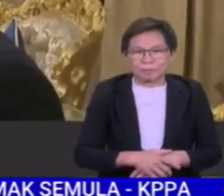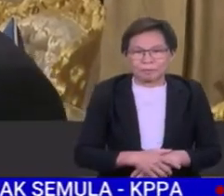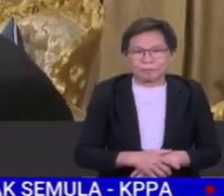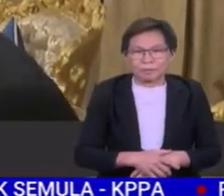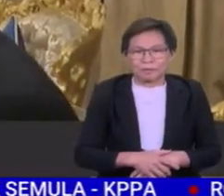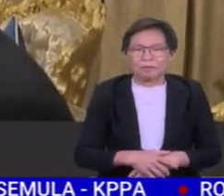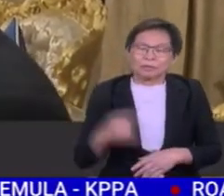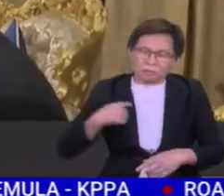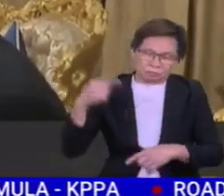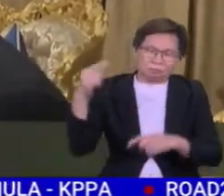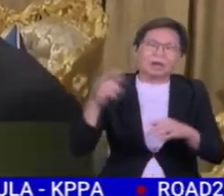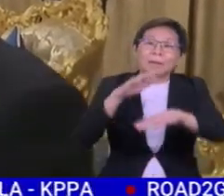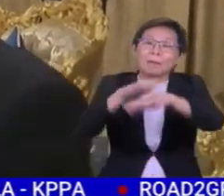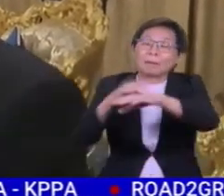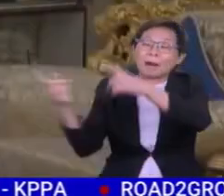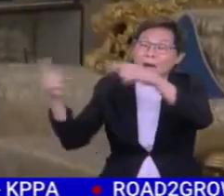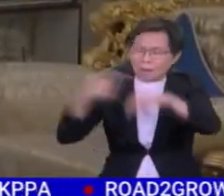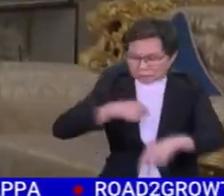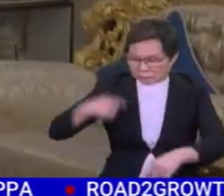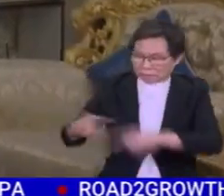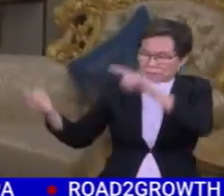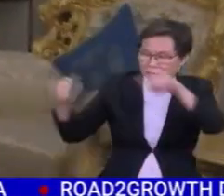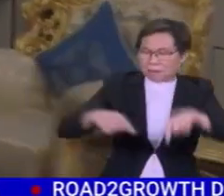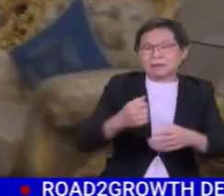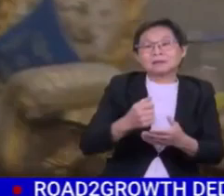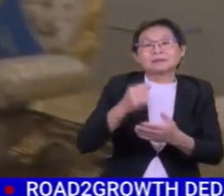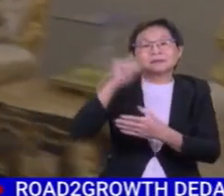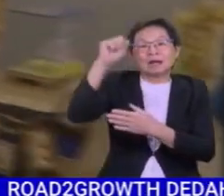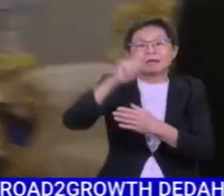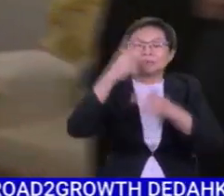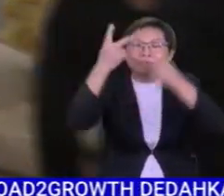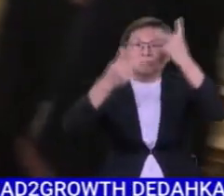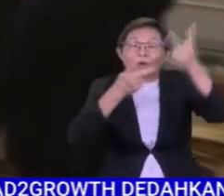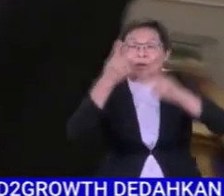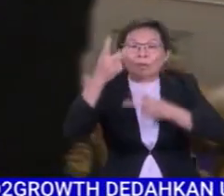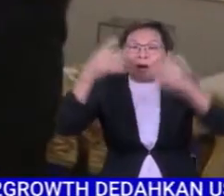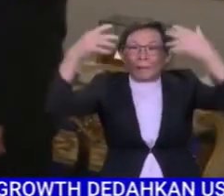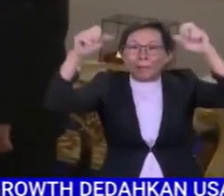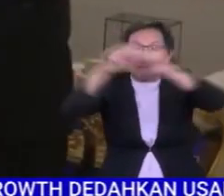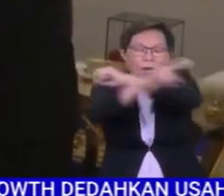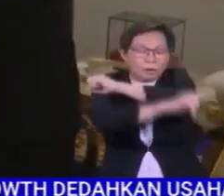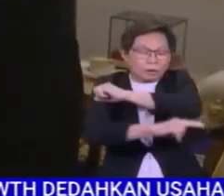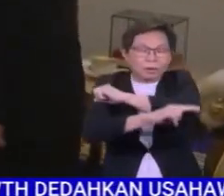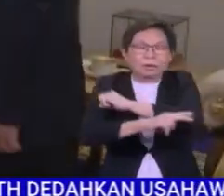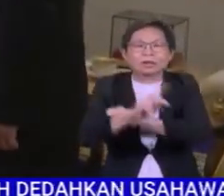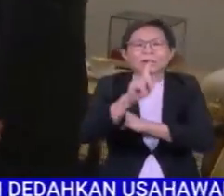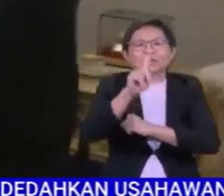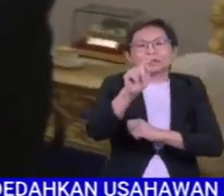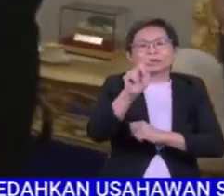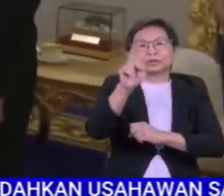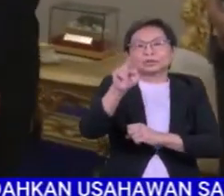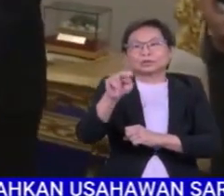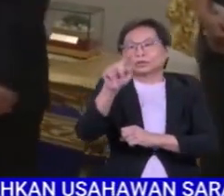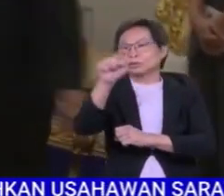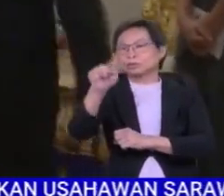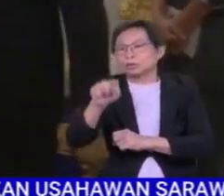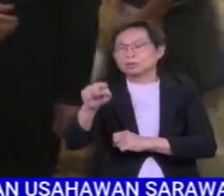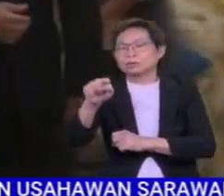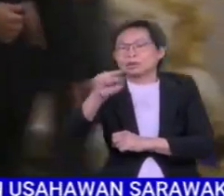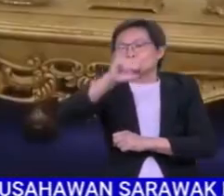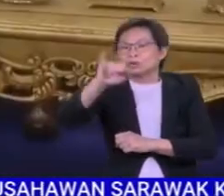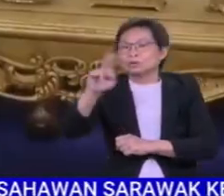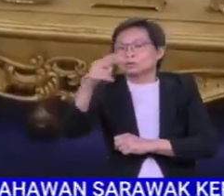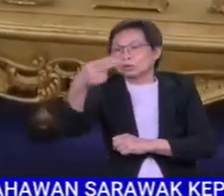menarik了幾批幾的物資醫療物資包括藥品援沙我們總館 beliau menyatakan demikian selepas kunjungan hormat terhadap yang di-pertua Negeri Tun Johar mahiruddin di istana seri